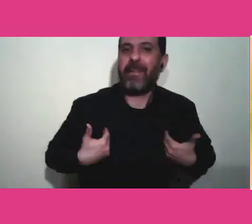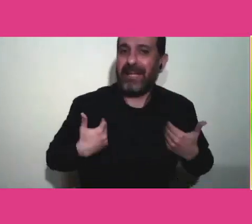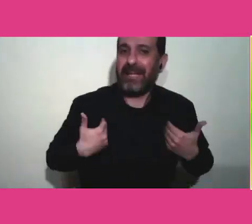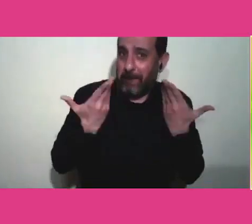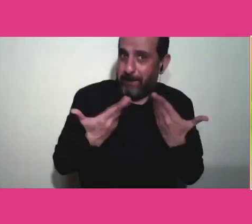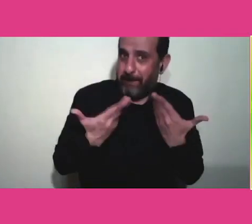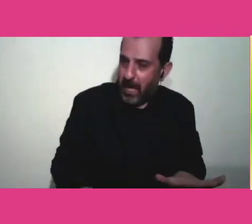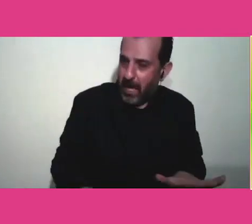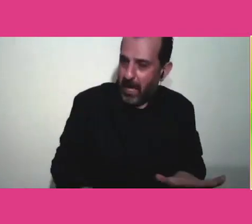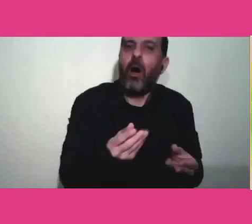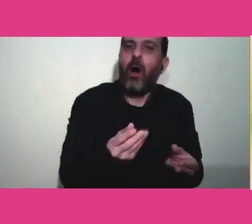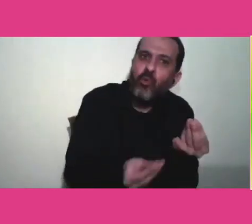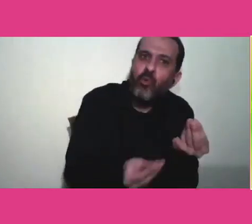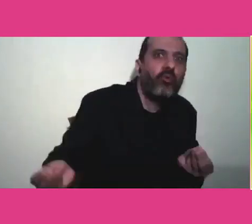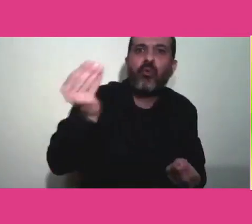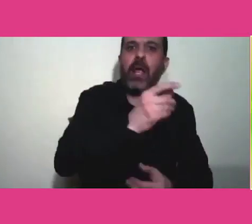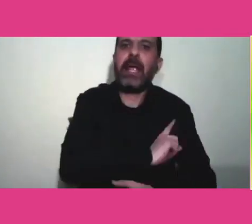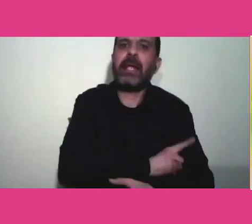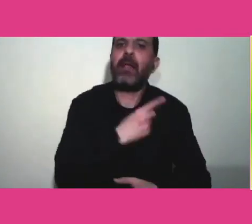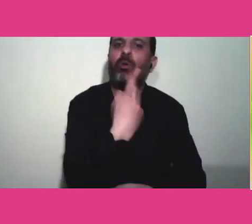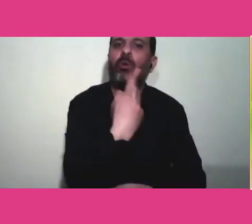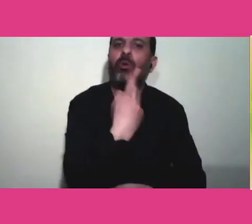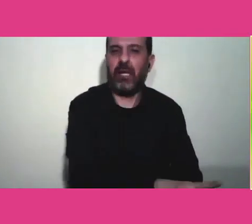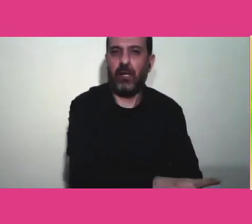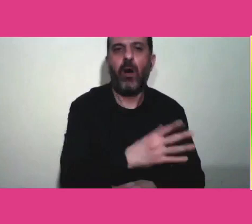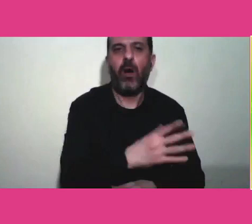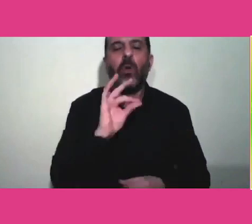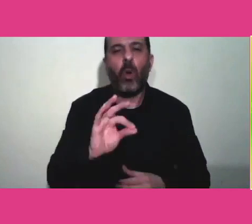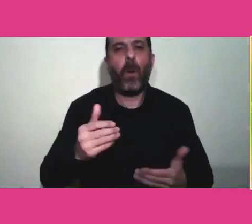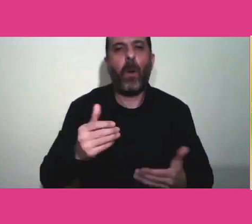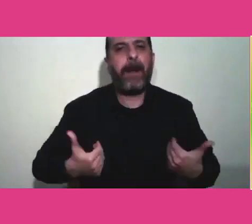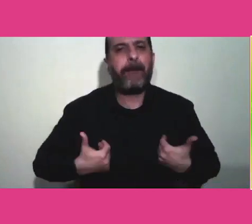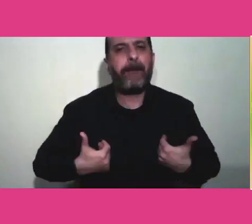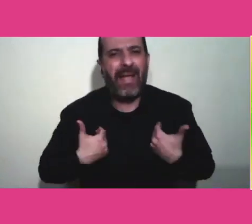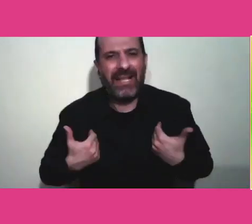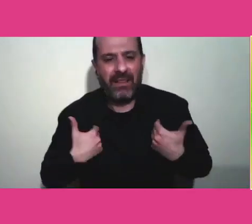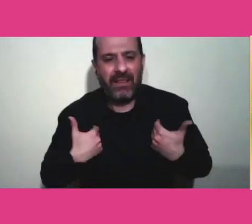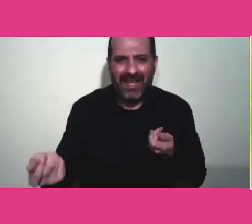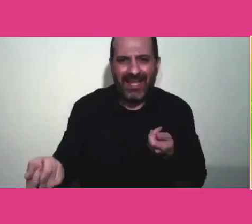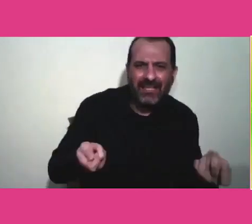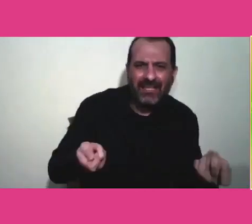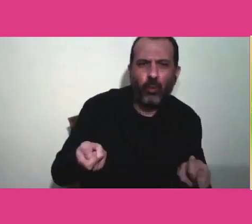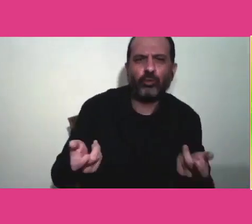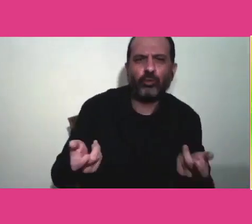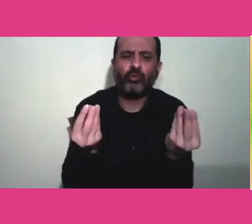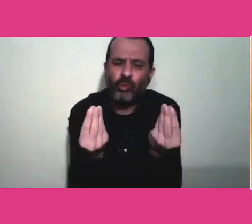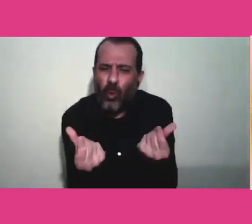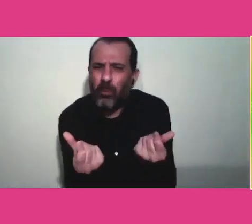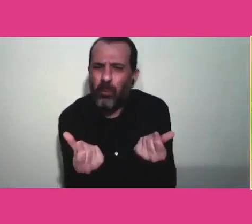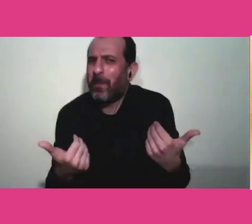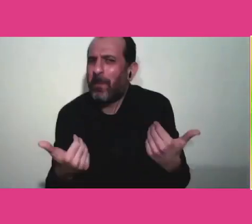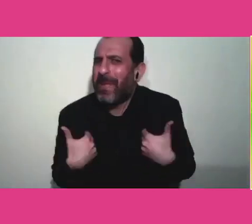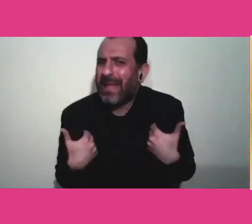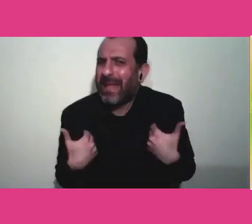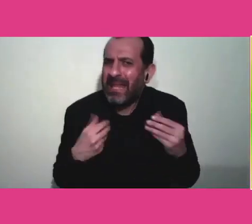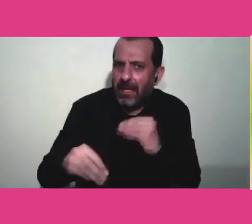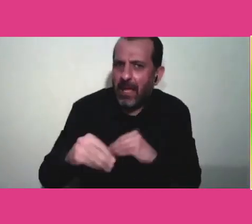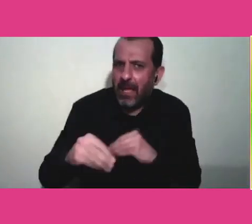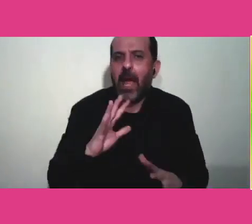αυτό μεγιστοποιήθηκε όταν τα ίδια τα χειριστήρια του παιχνιδιού και γενικά οι χειρισμοί οποιοδήποτε παιχνιδιού ήταν